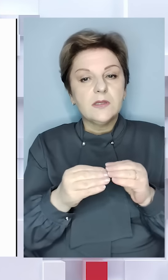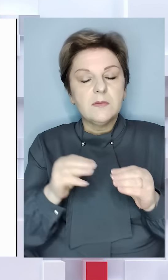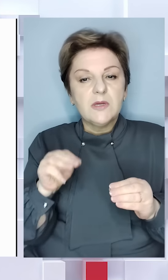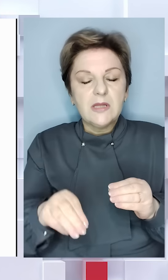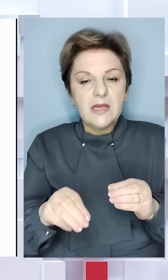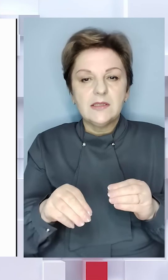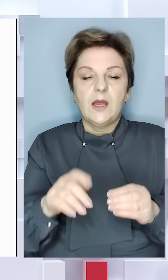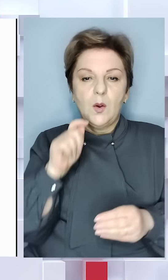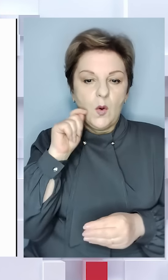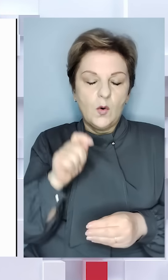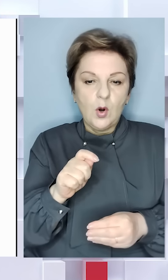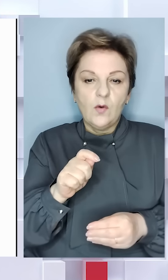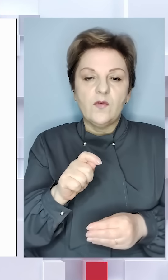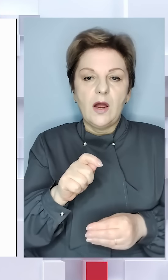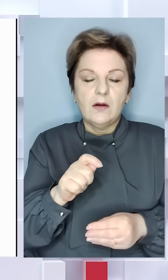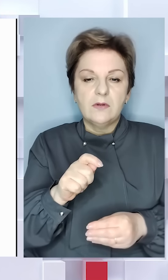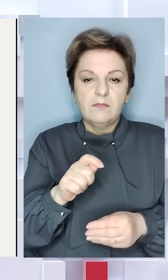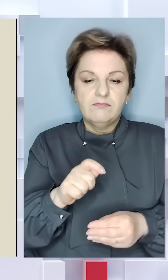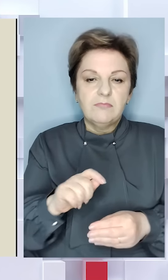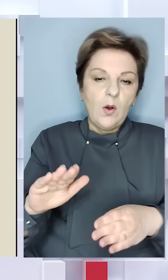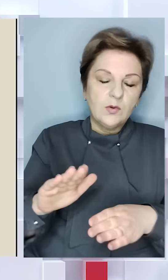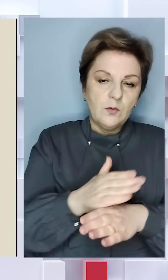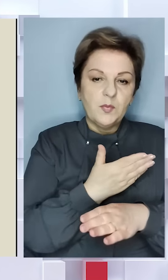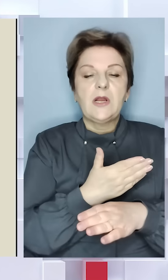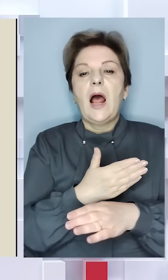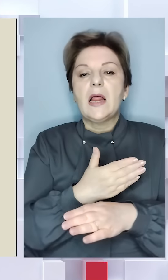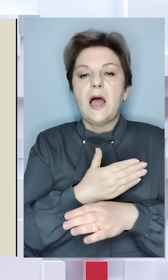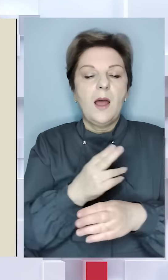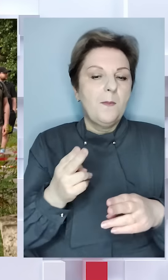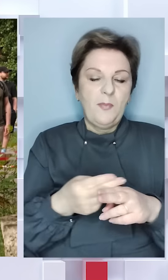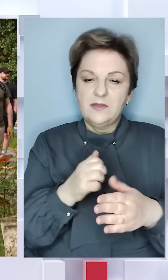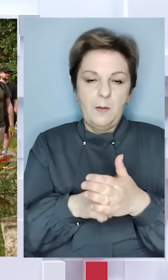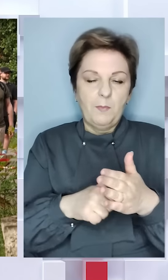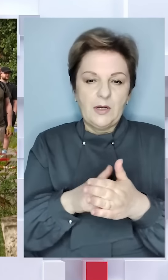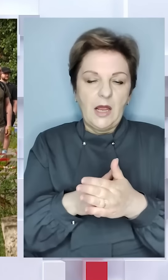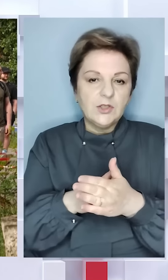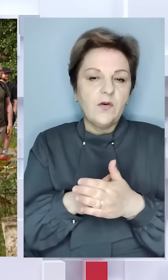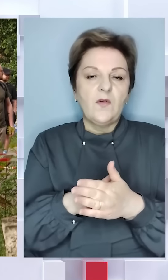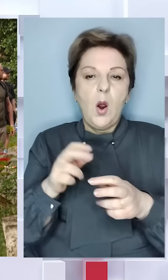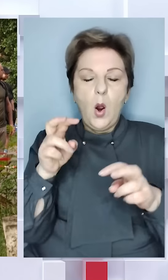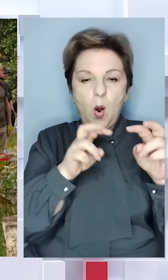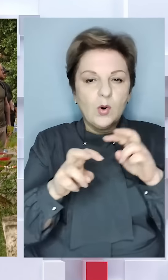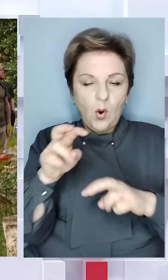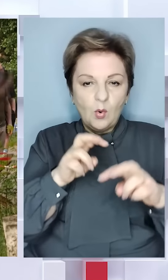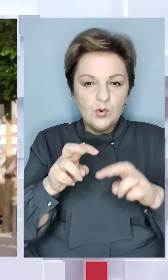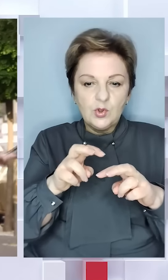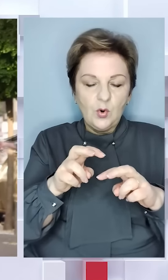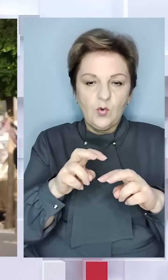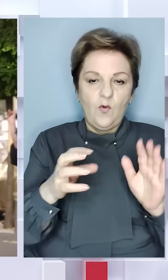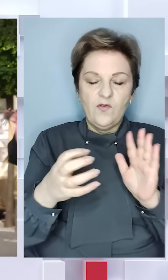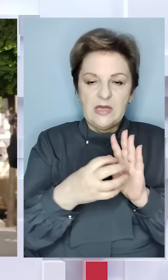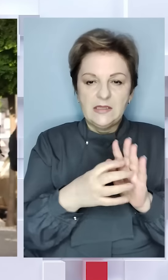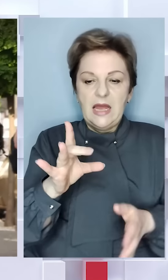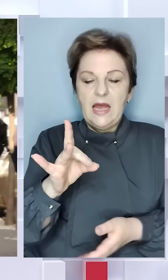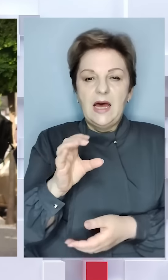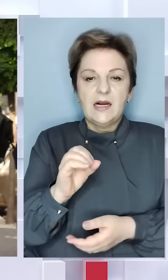710 тисяч українців зняли з безпідставного розшуку у застосунку «Резерв-Плюс». Про це повідомила заступниця міністра оборони